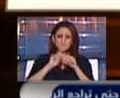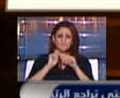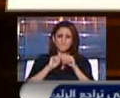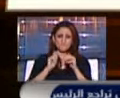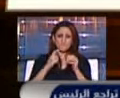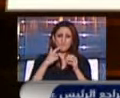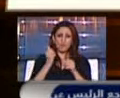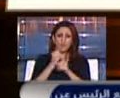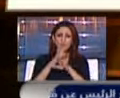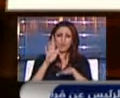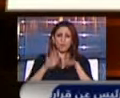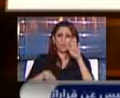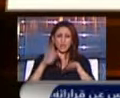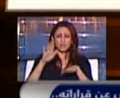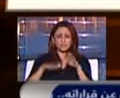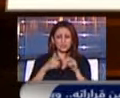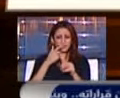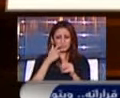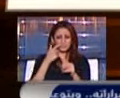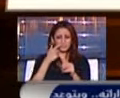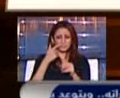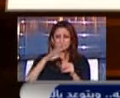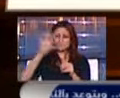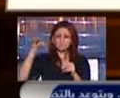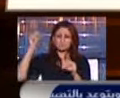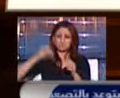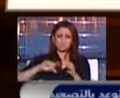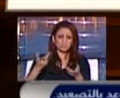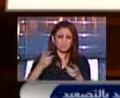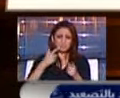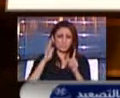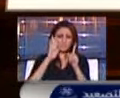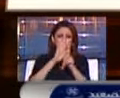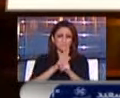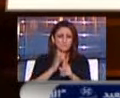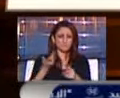الحريه والعداله؟ ايه الفاشيه دي اللي هدفها حمايه